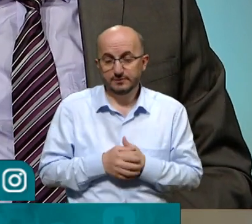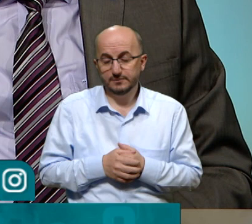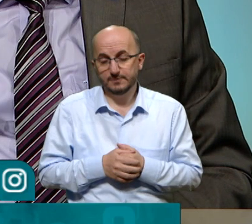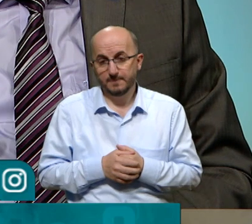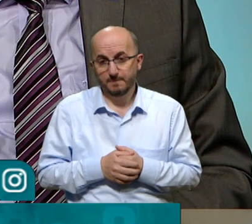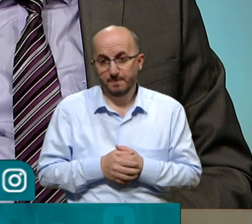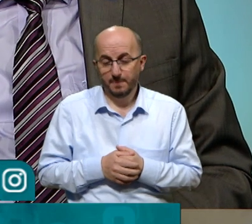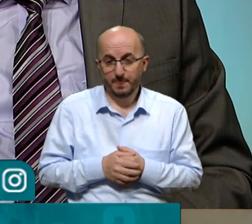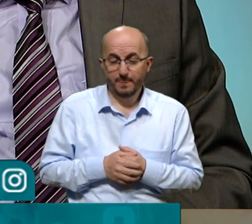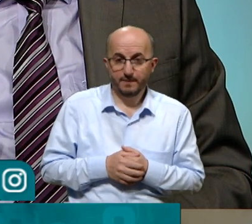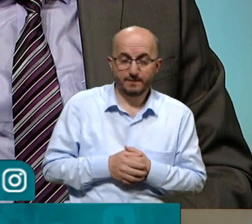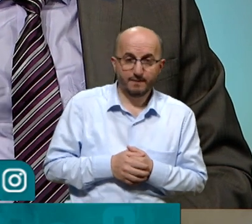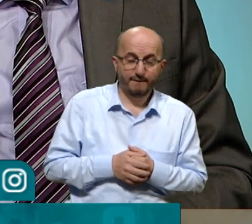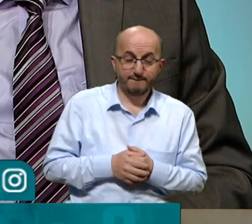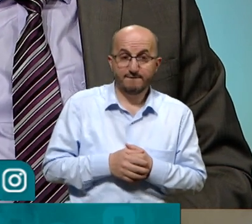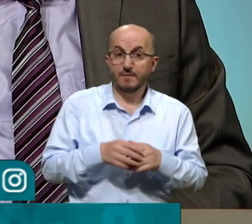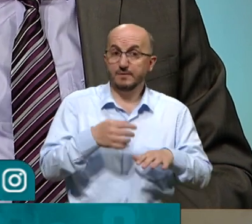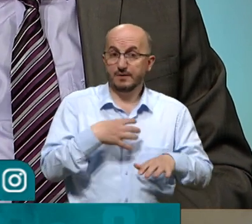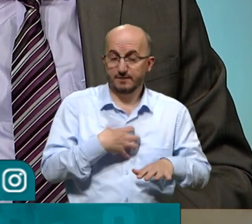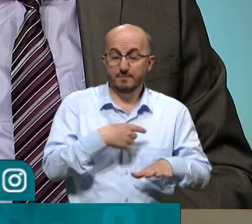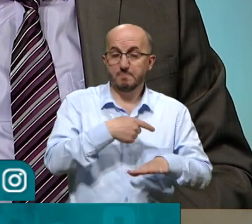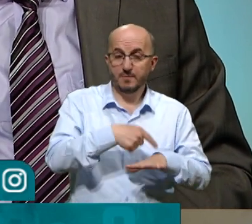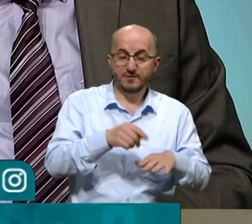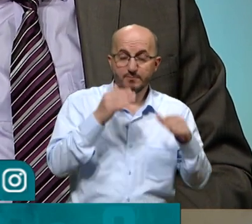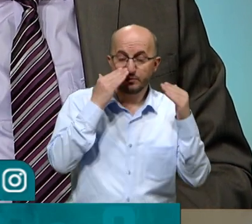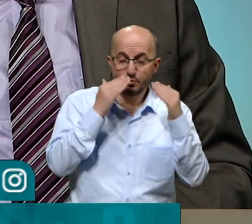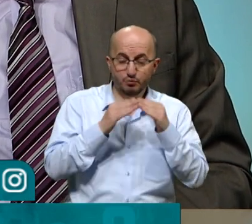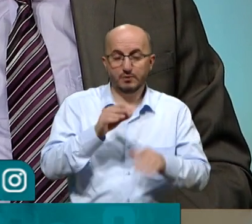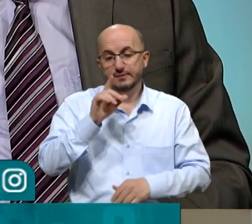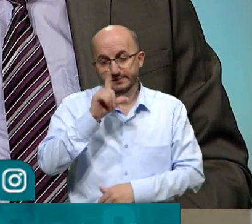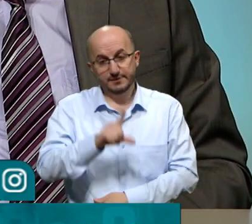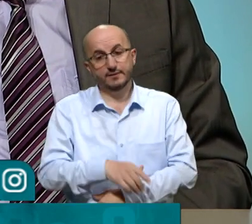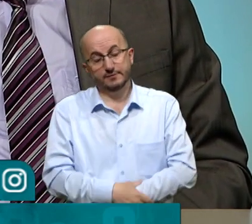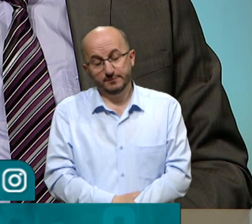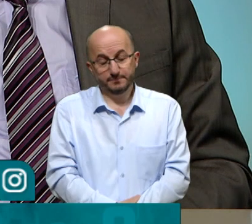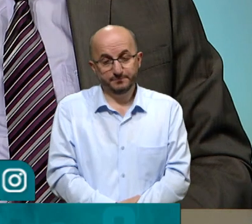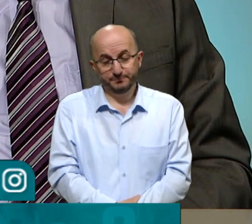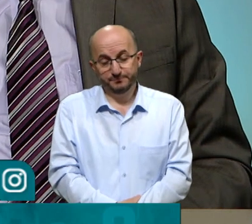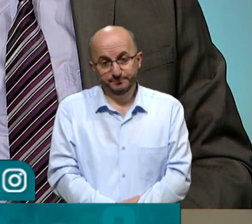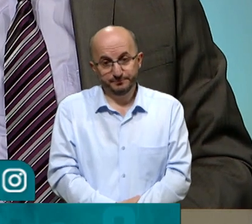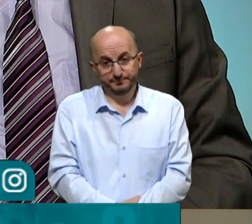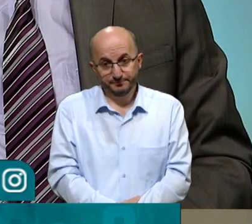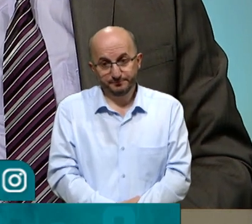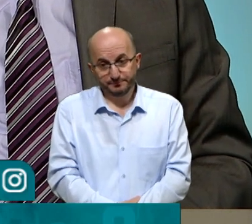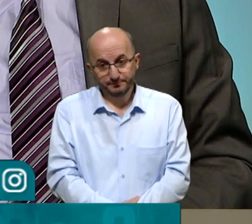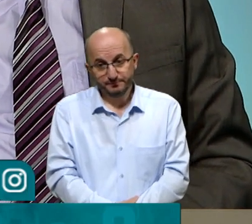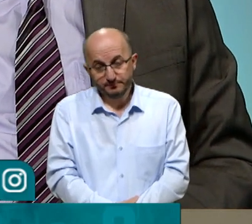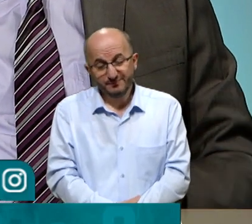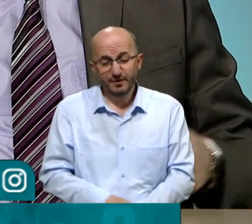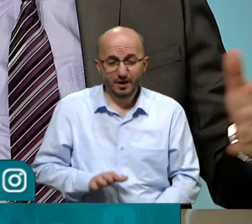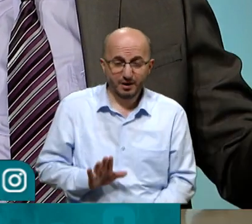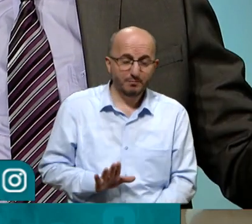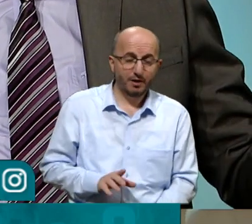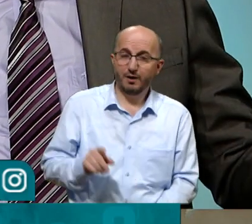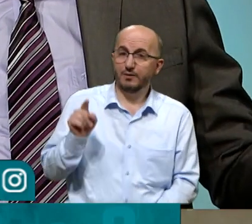o zaman o Tabi olduğunuz İçtihat ve inanç üzere harekete Deniz uygun olur bekliyorum Ama